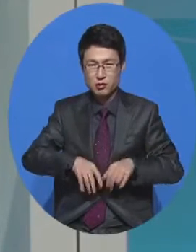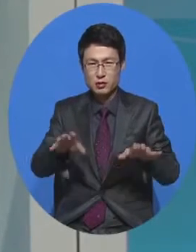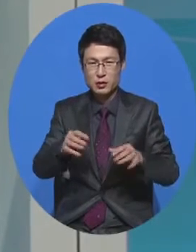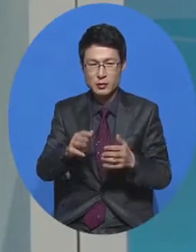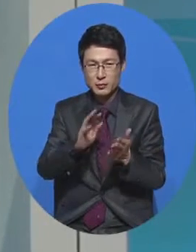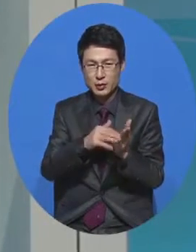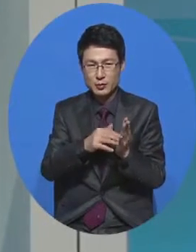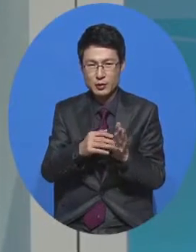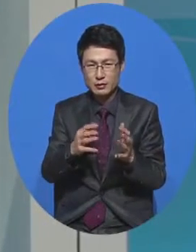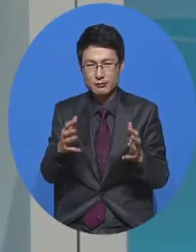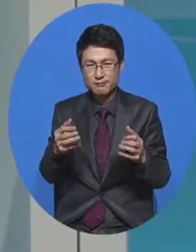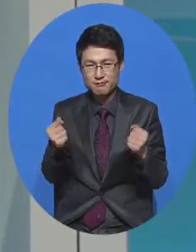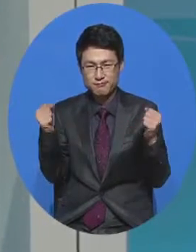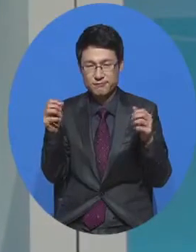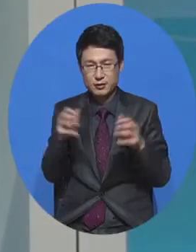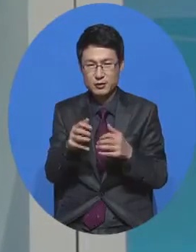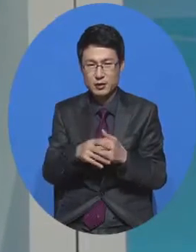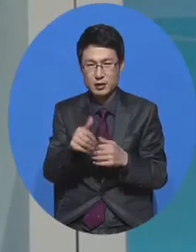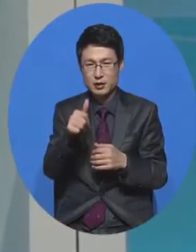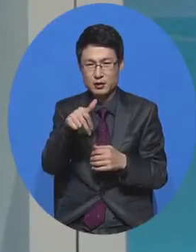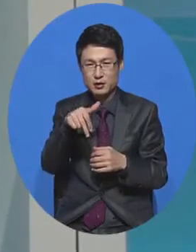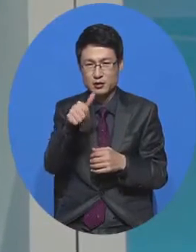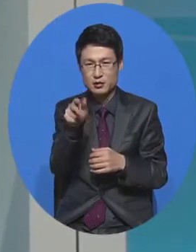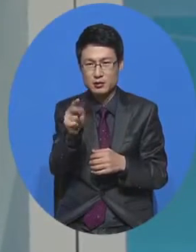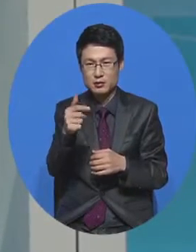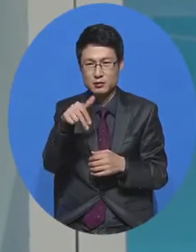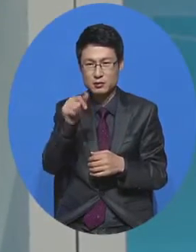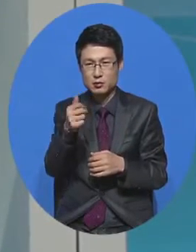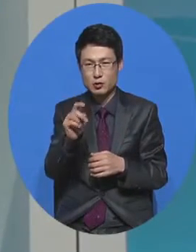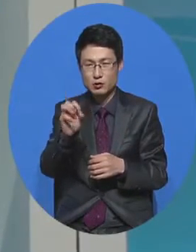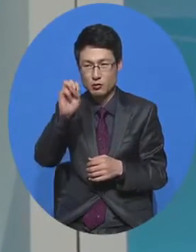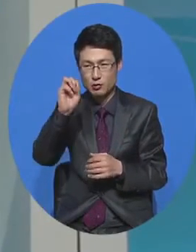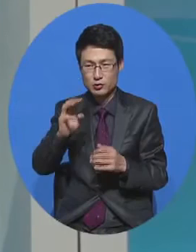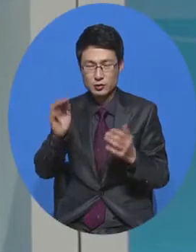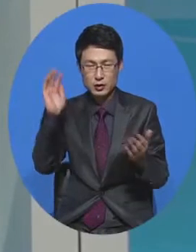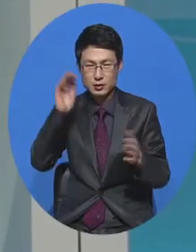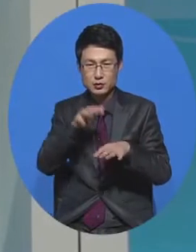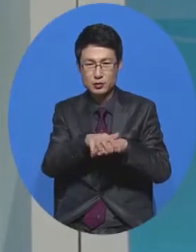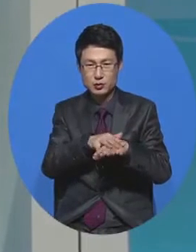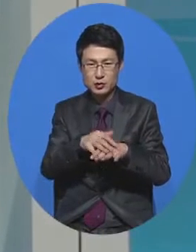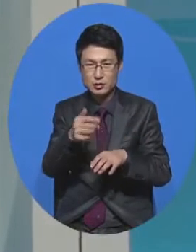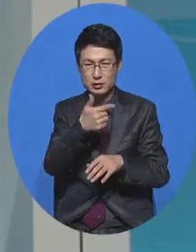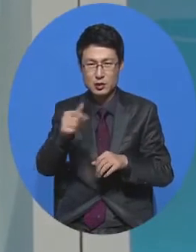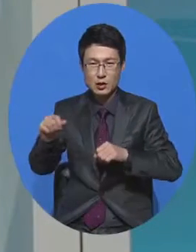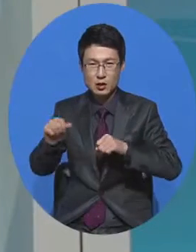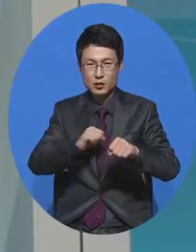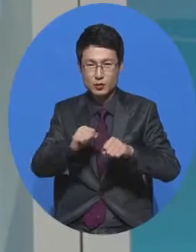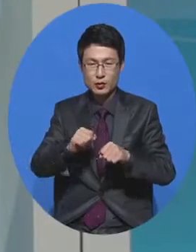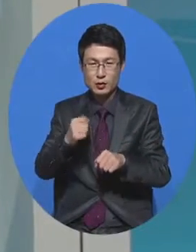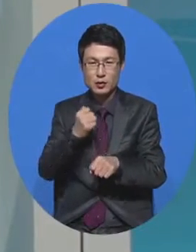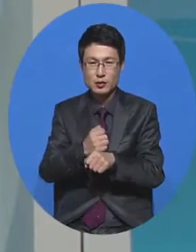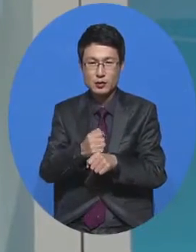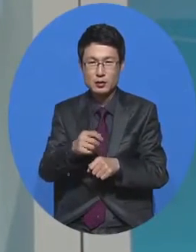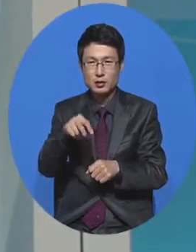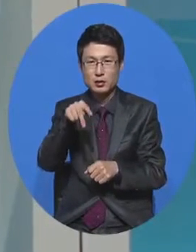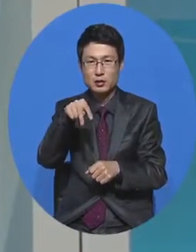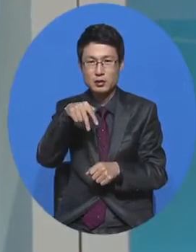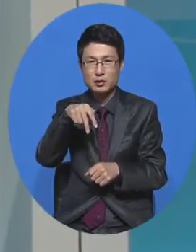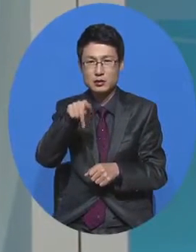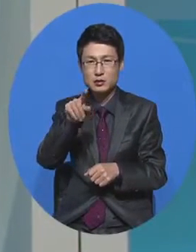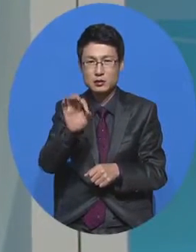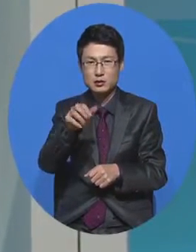인 성진의 등 강주 지역의 학생운동 조직 이 큰 역할을 하였다 이렇게 썼는데요 이건 제 성 지내는 게